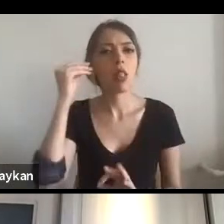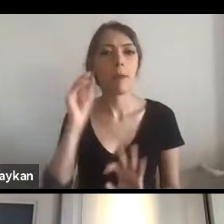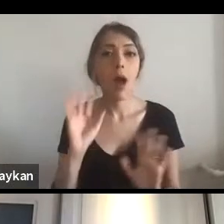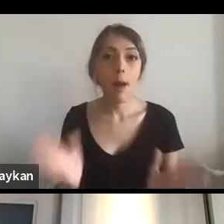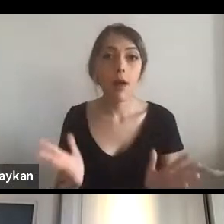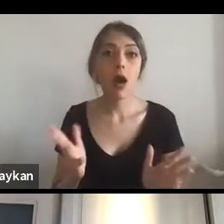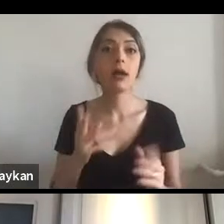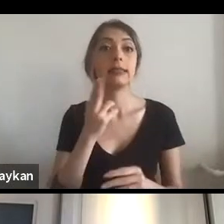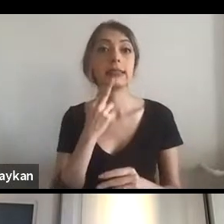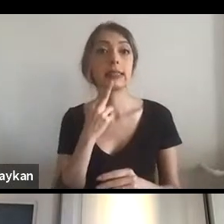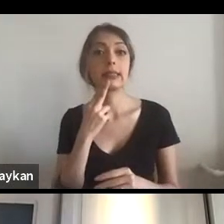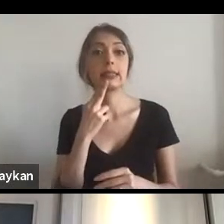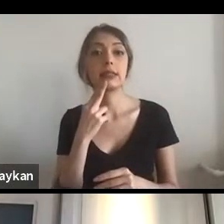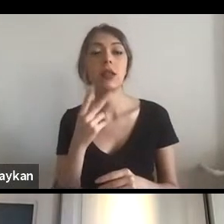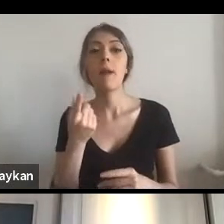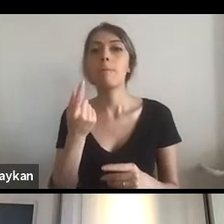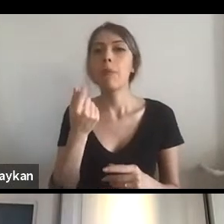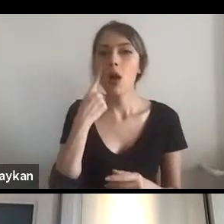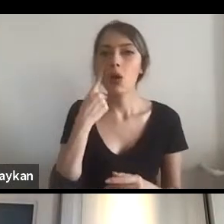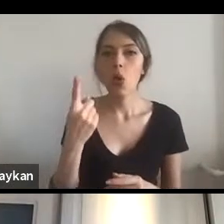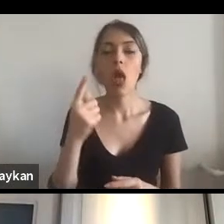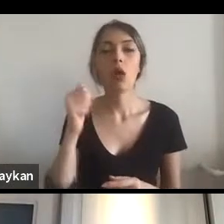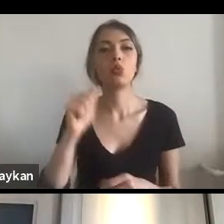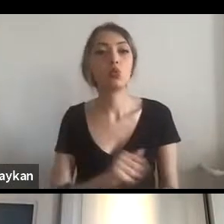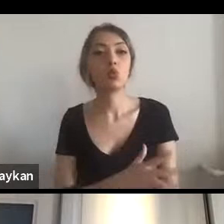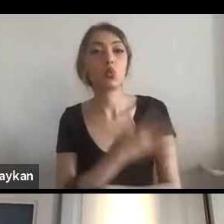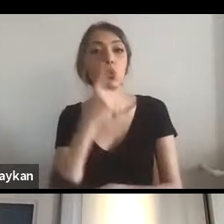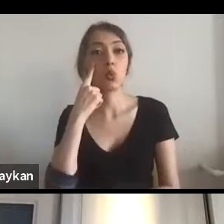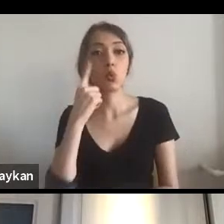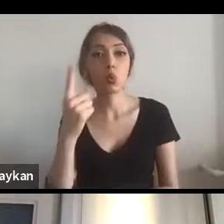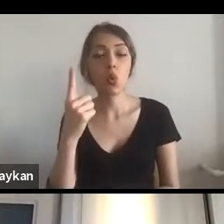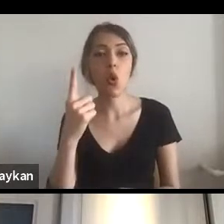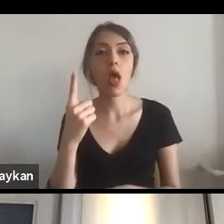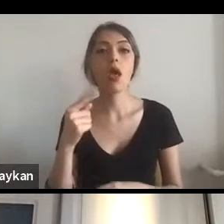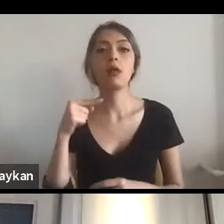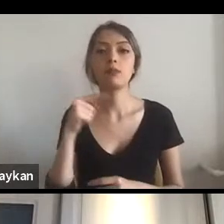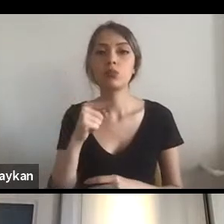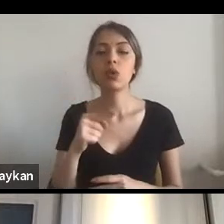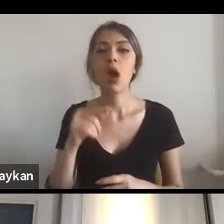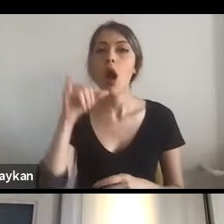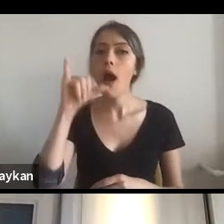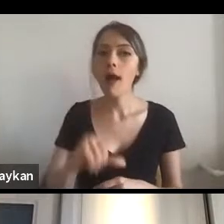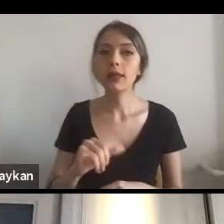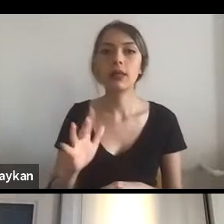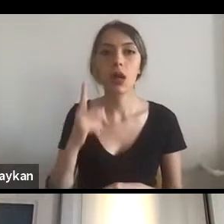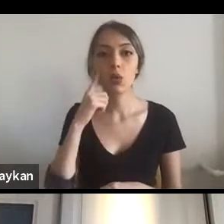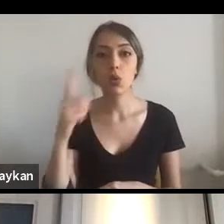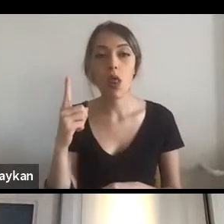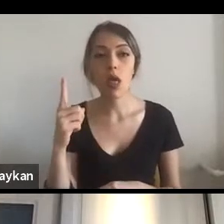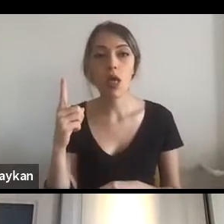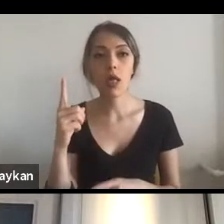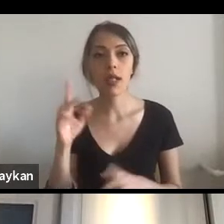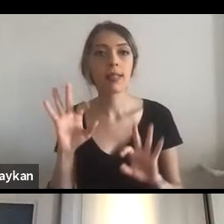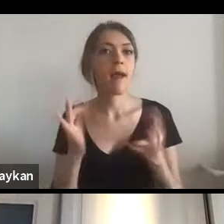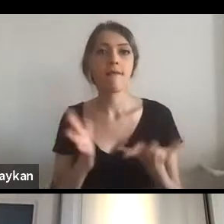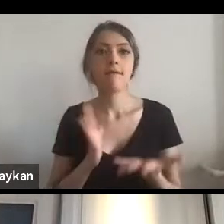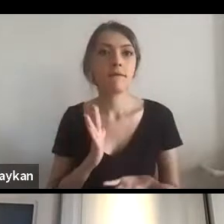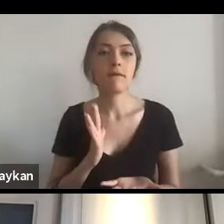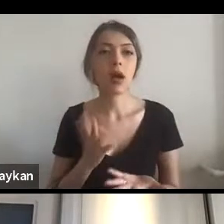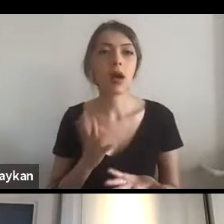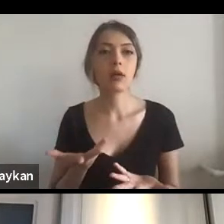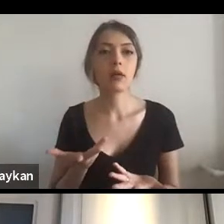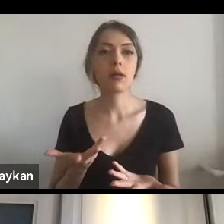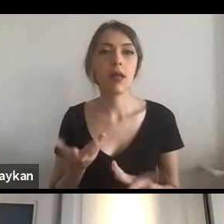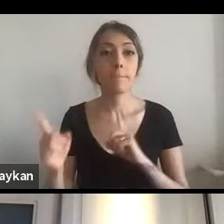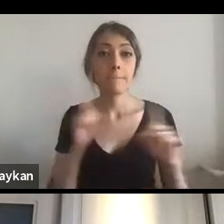maddi manevi haklarını, manevi varlığını koruma amaçlayan haklar neler, işte